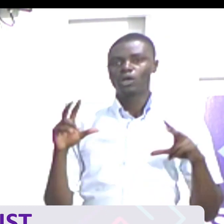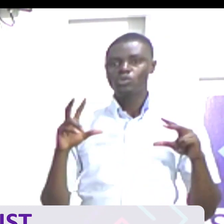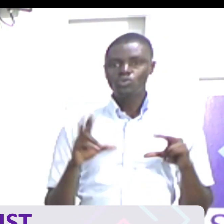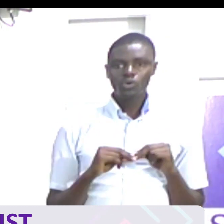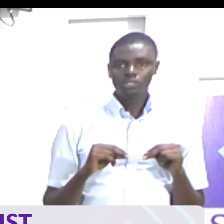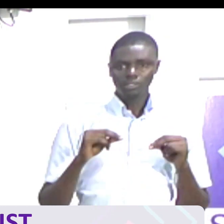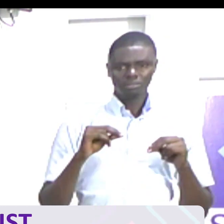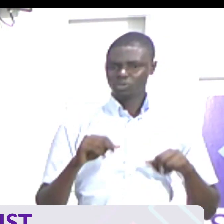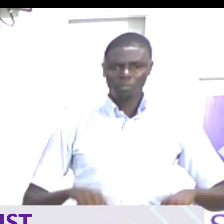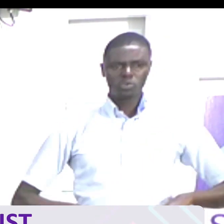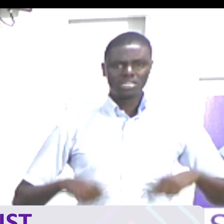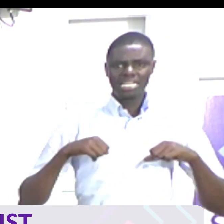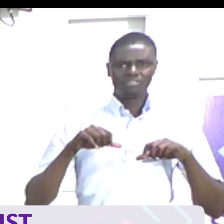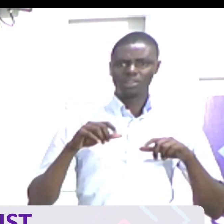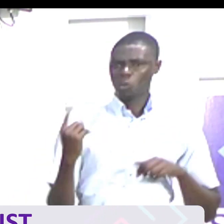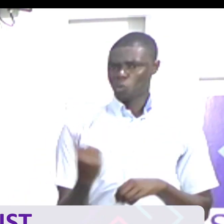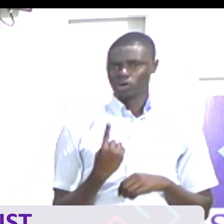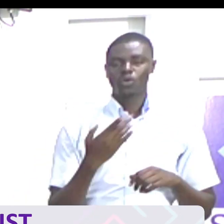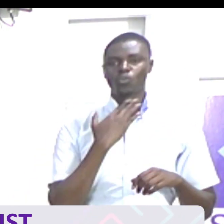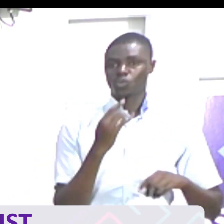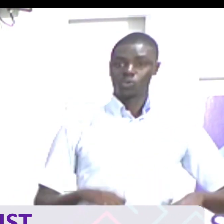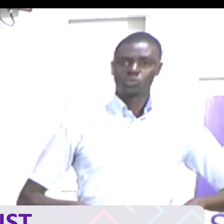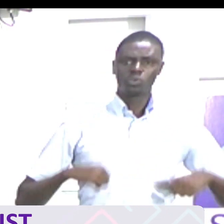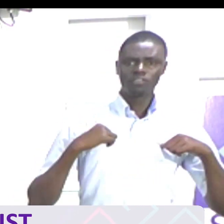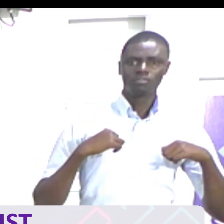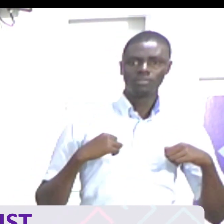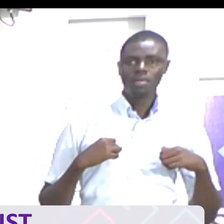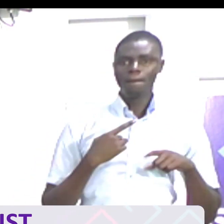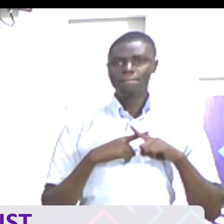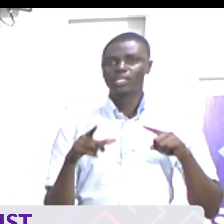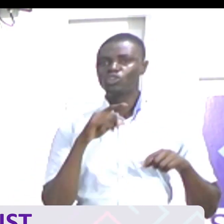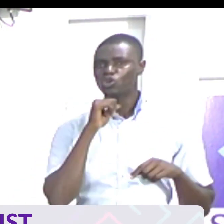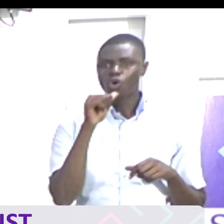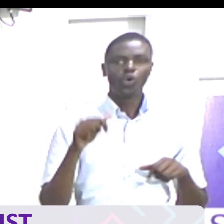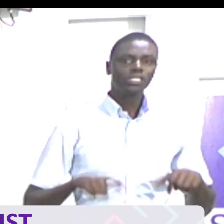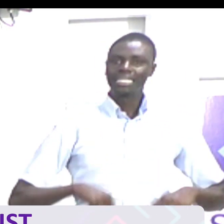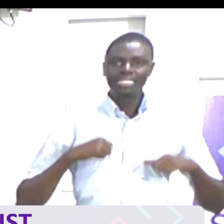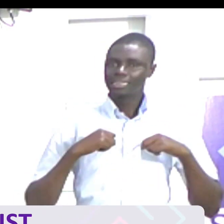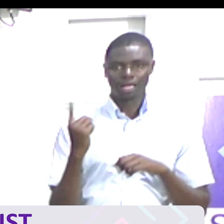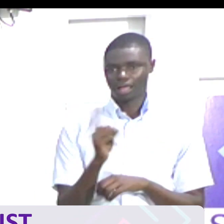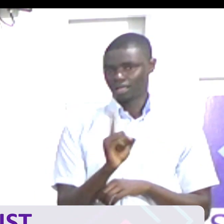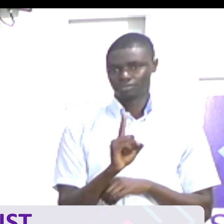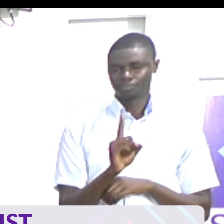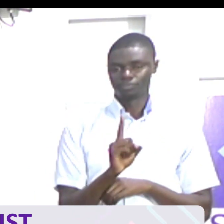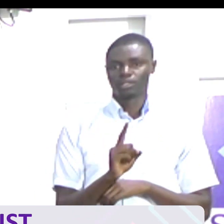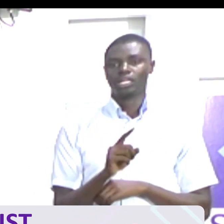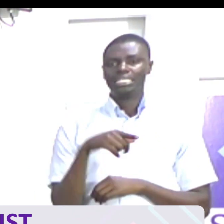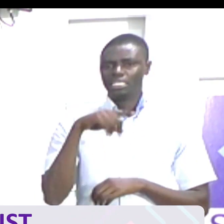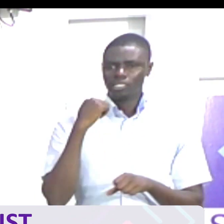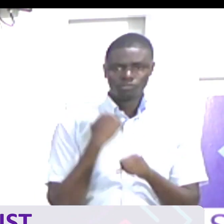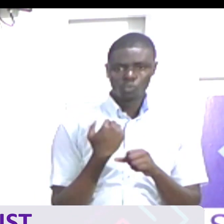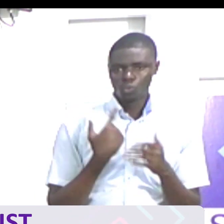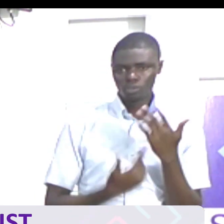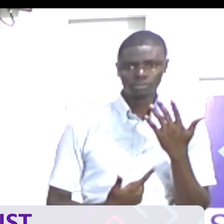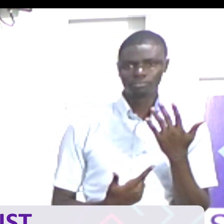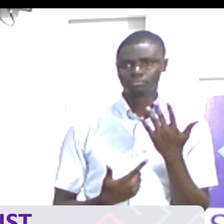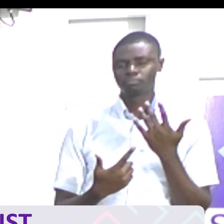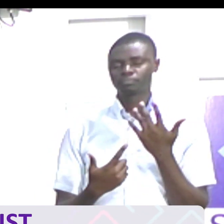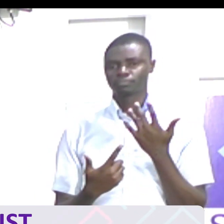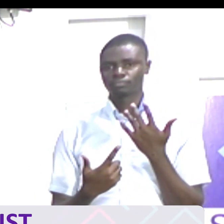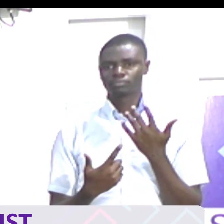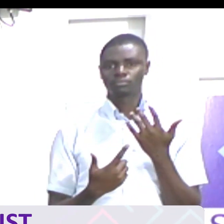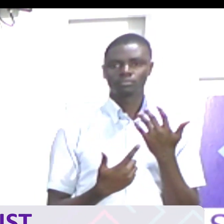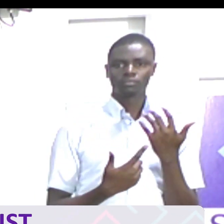kwa hii dunia. You know, we want to live. We don't just want to exist. Yes. So yes, what do you do? Pale mtu